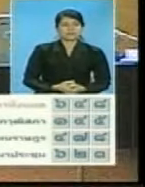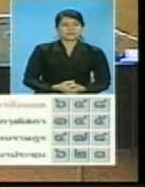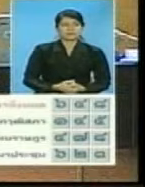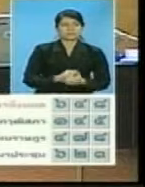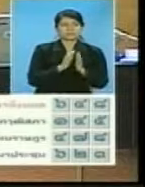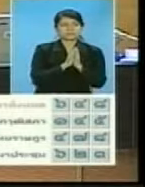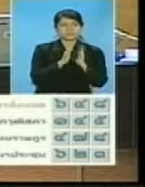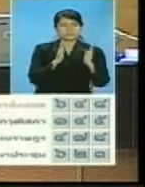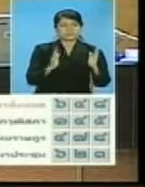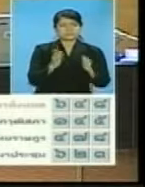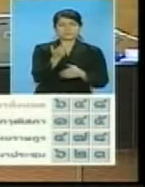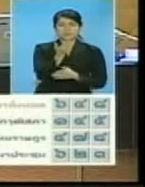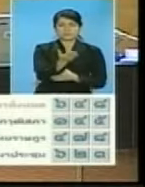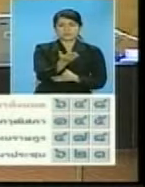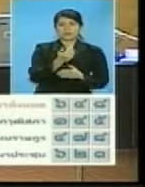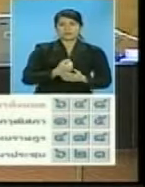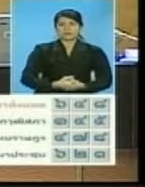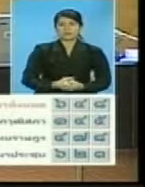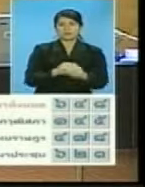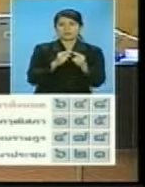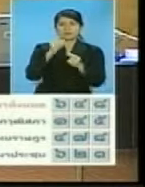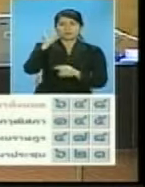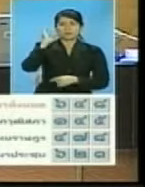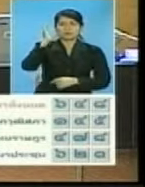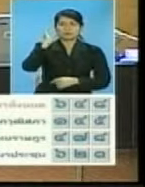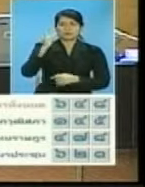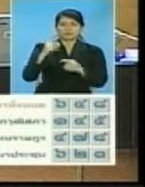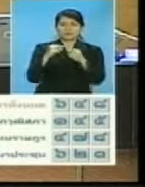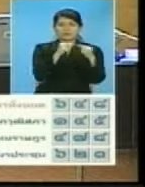ขอบคุณครับผมจะให้อภิปรายต่อนะครับ